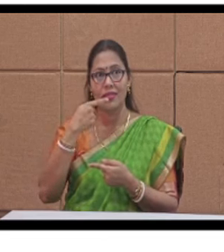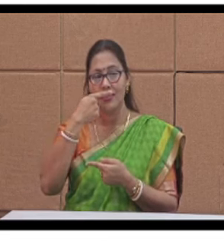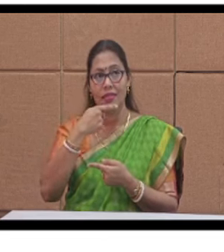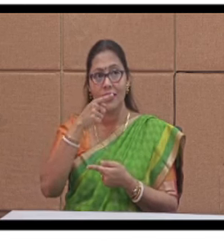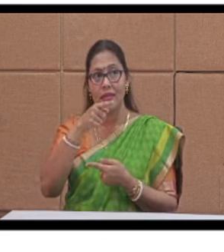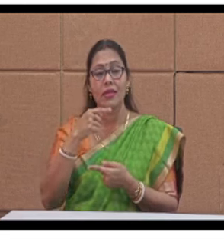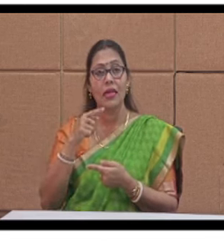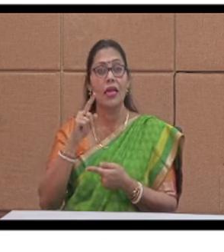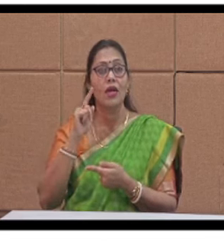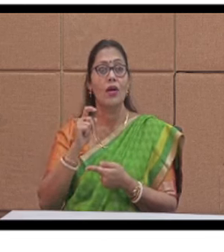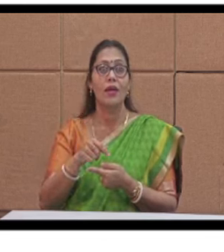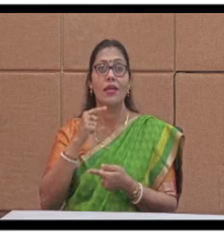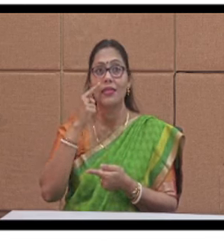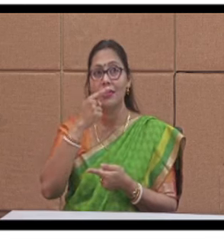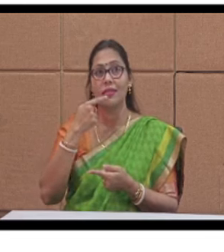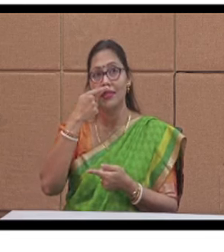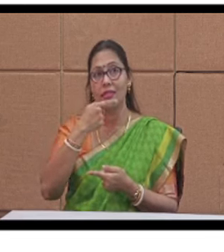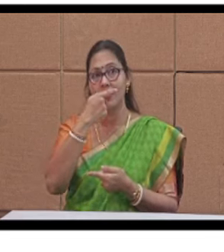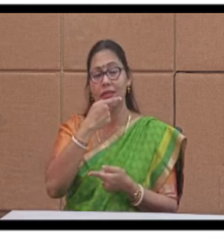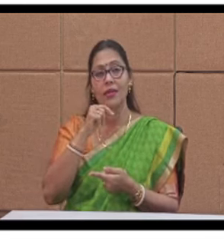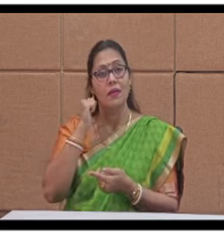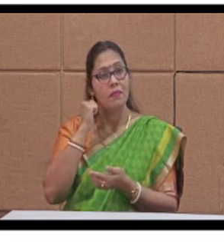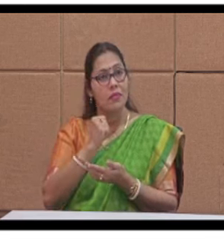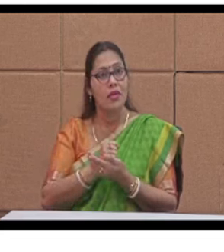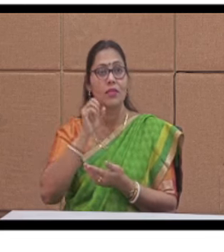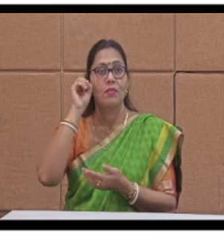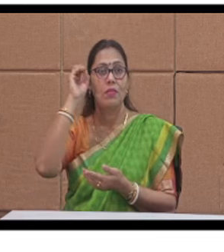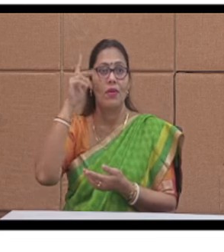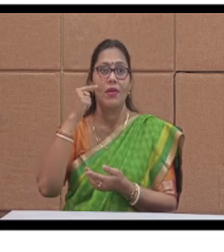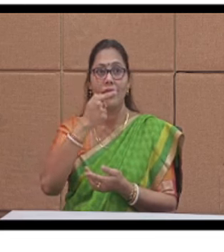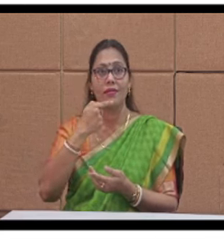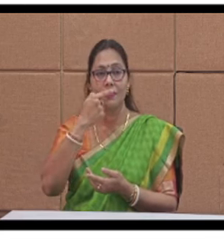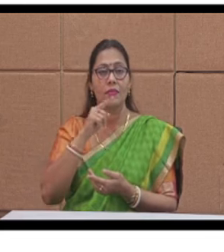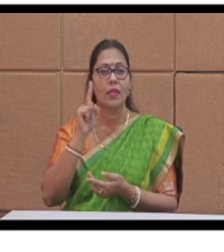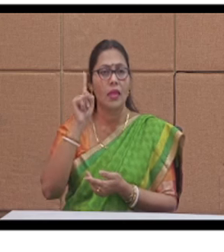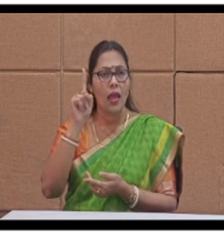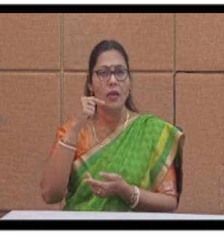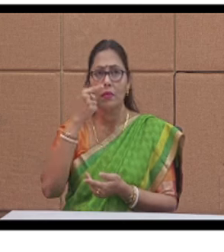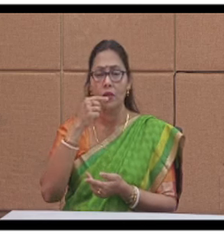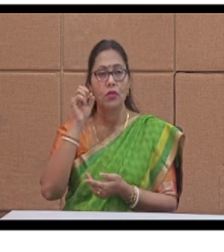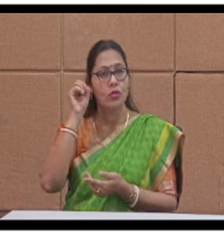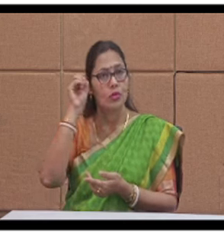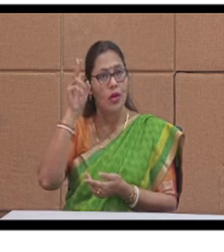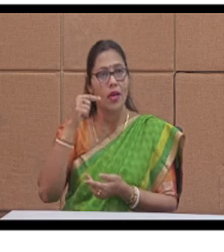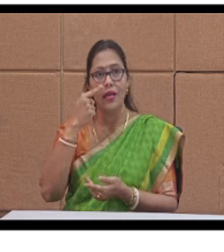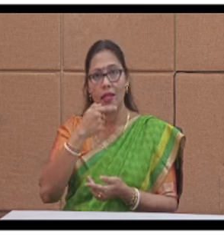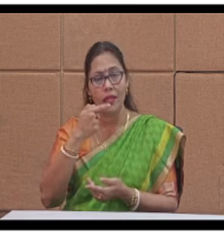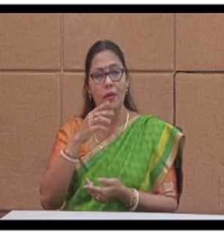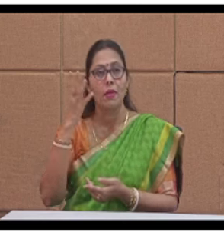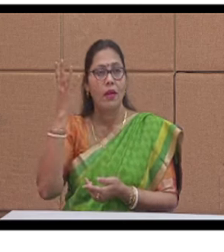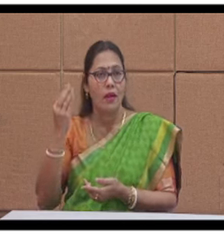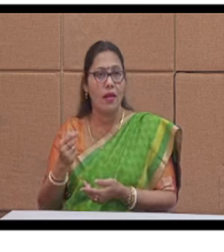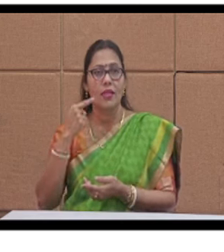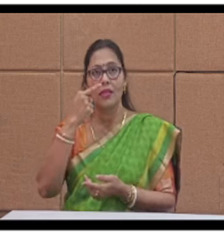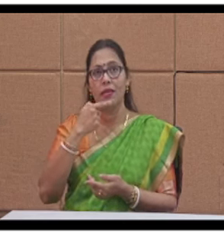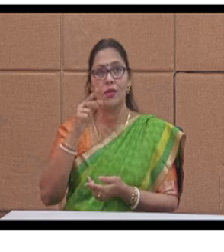বিশেষ নিয়মে তোমাকে দাঁত মাজতে হয় একবার দাঁত মেজো না সকালে একবার রাতে